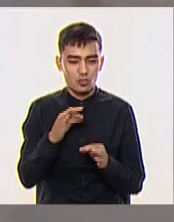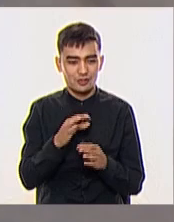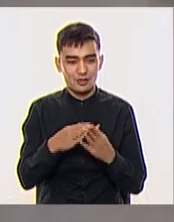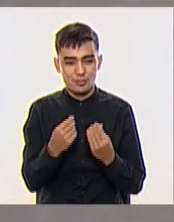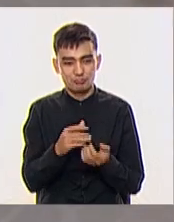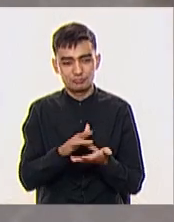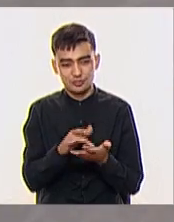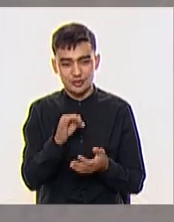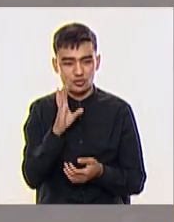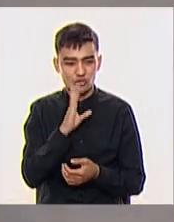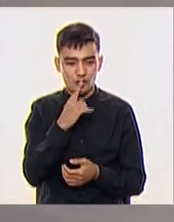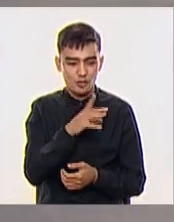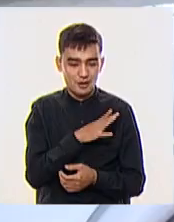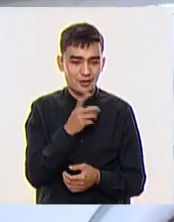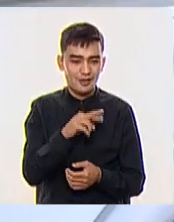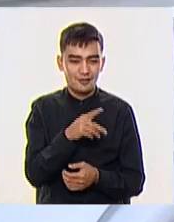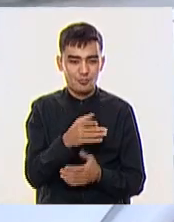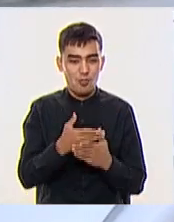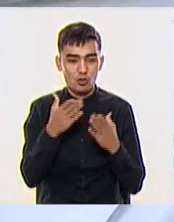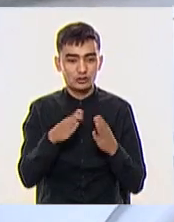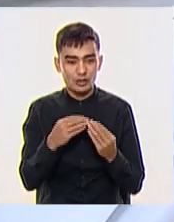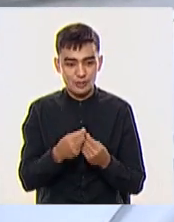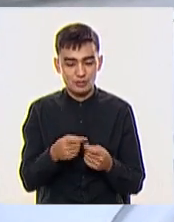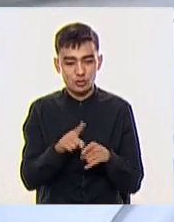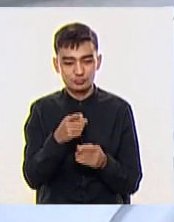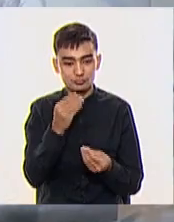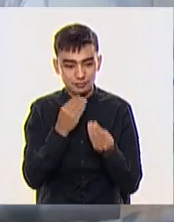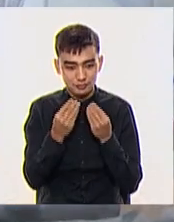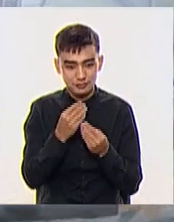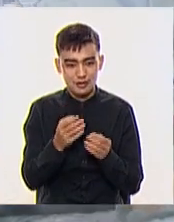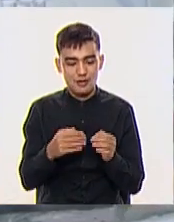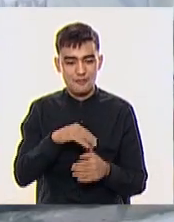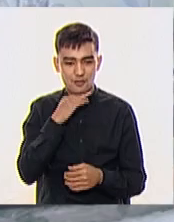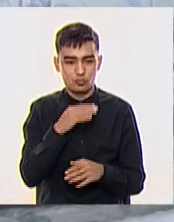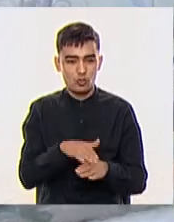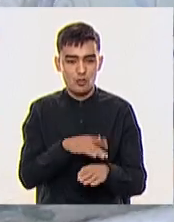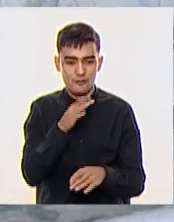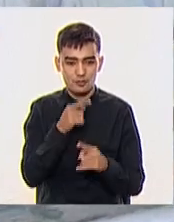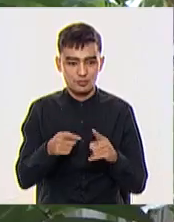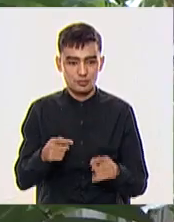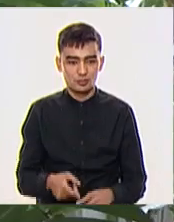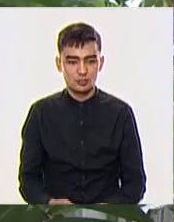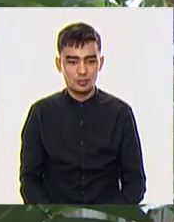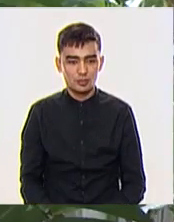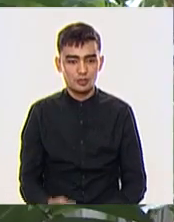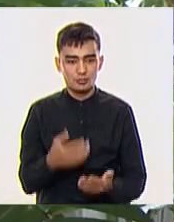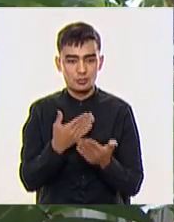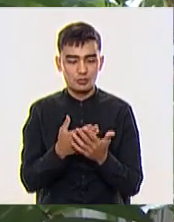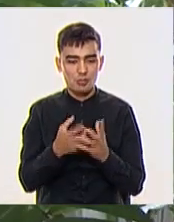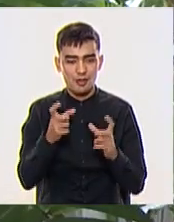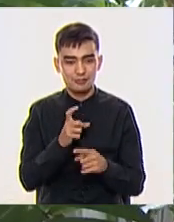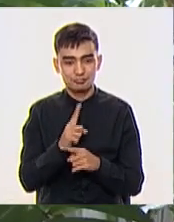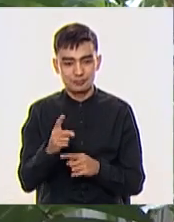бухгалтерию. Женщина говорит, что даже для ее большой семьи этих продуктов хватит надолго. Например, в магазин